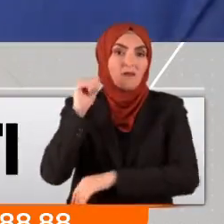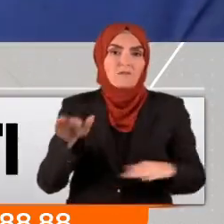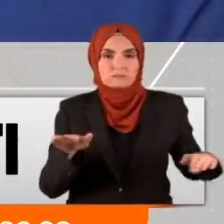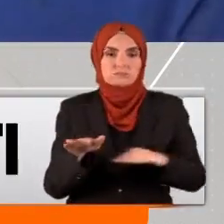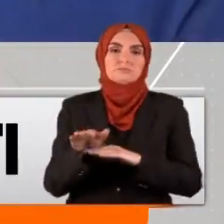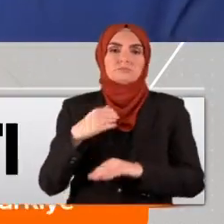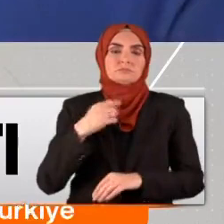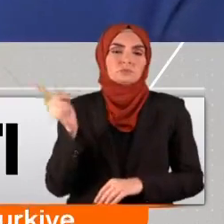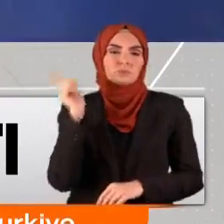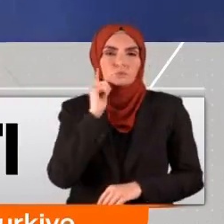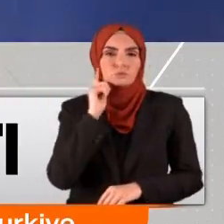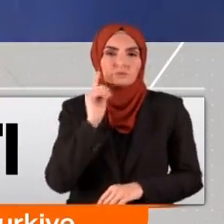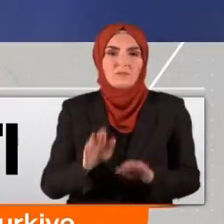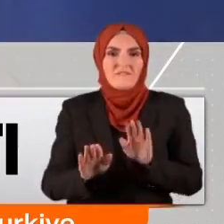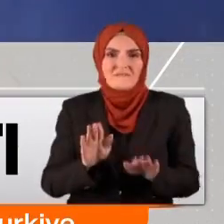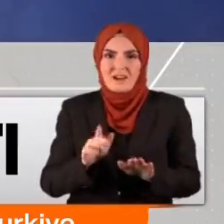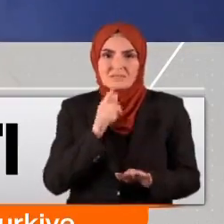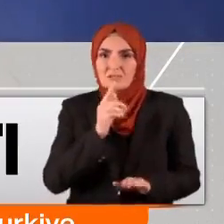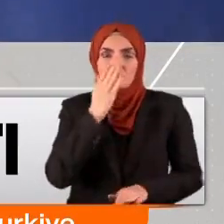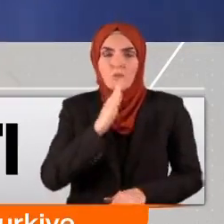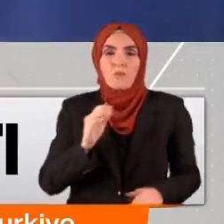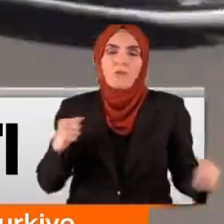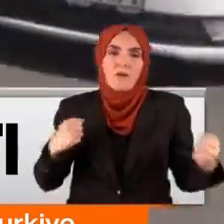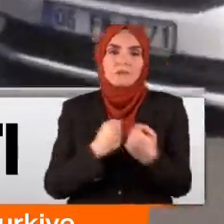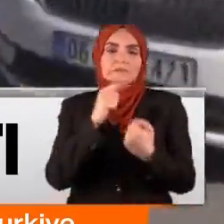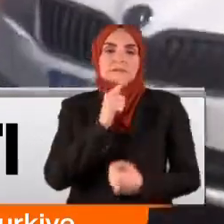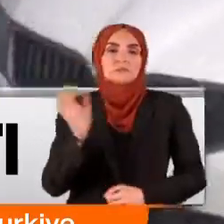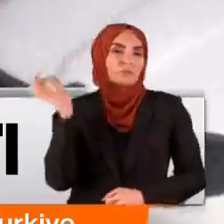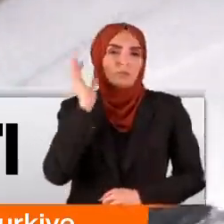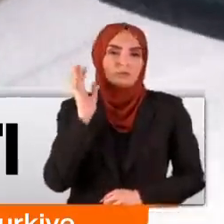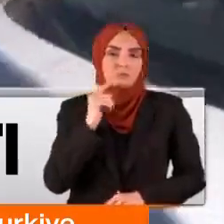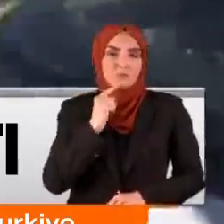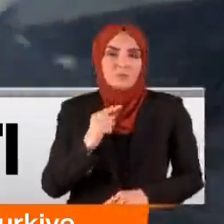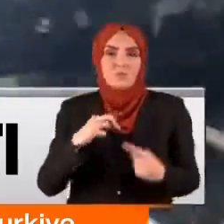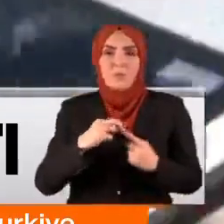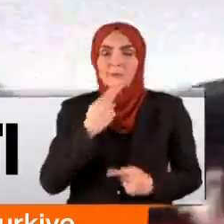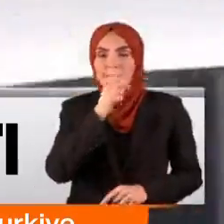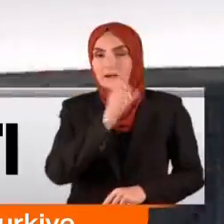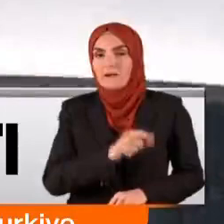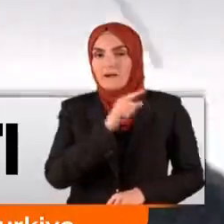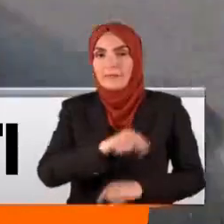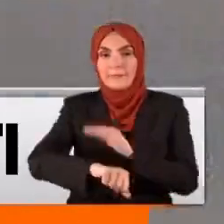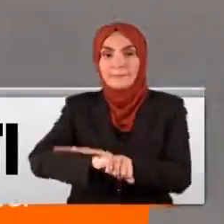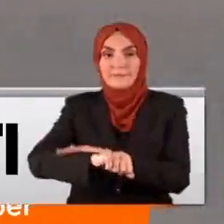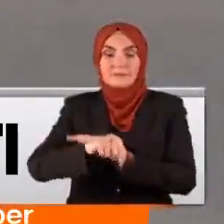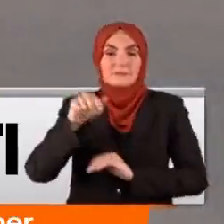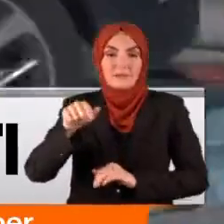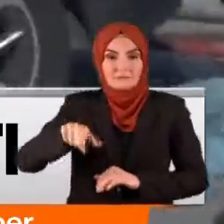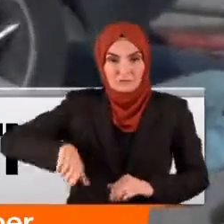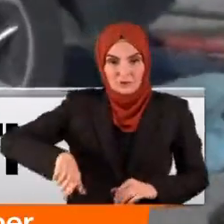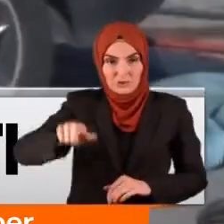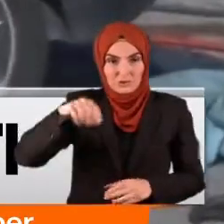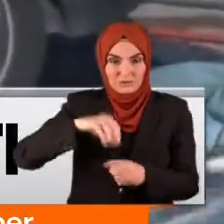sesi direkt küt diye ses geldi. Bir şeyle mi oynanıyor, ne yapıyor? Direkt küt vurdu yani. Rümeysa Belinşen sağ şeritte park halinde duran kamyona